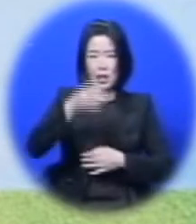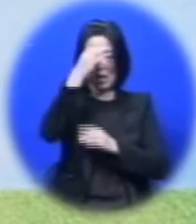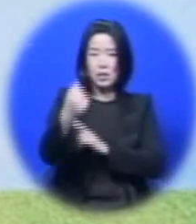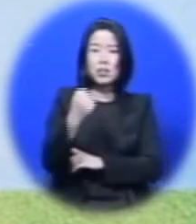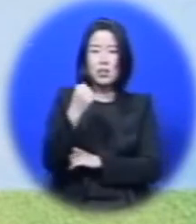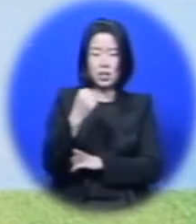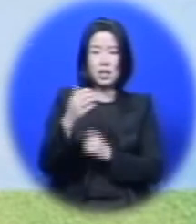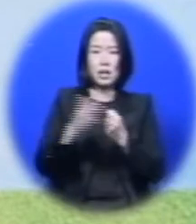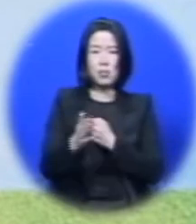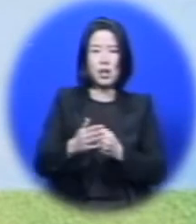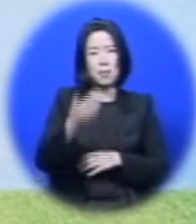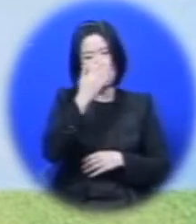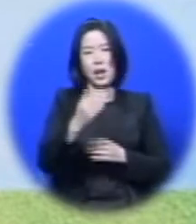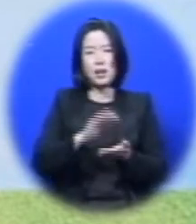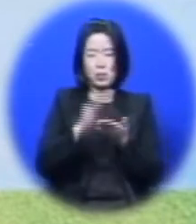거죠.